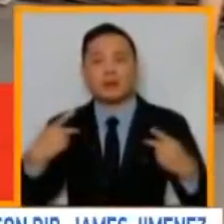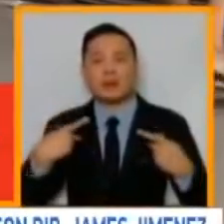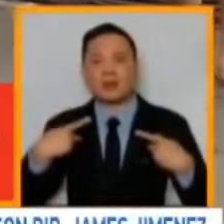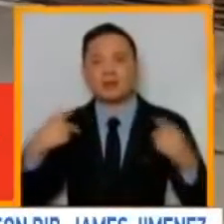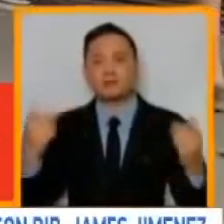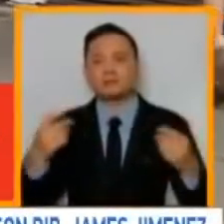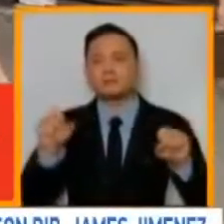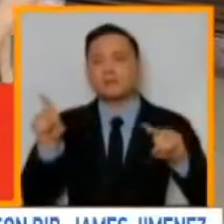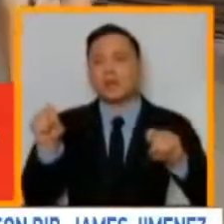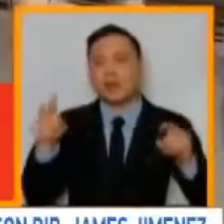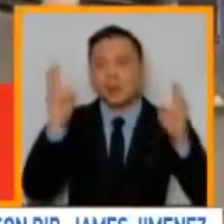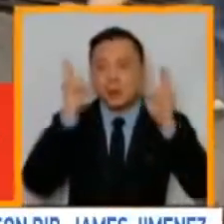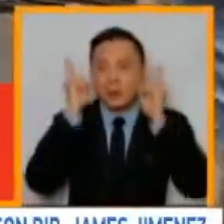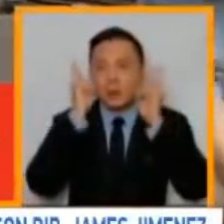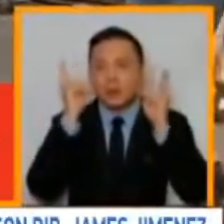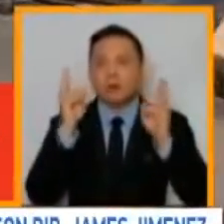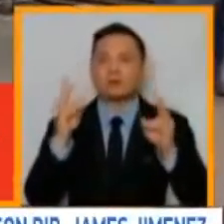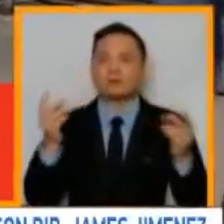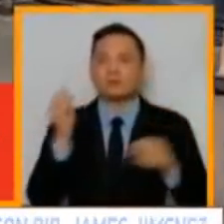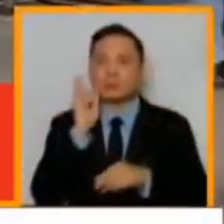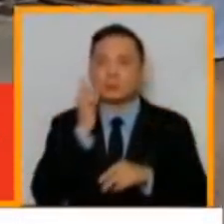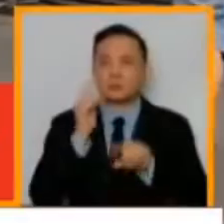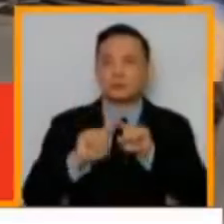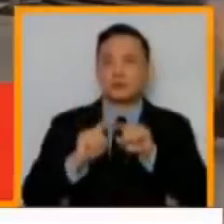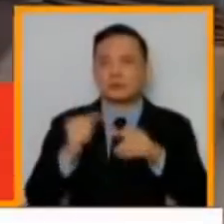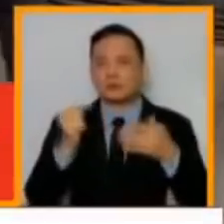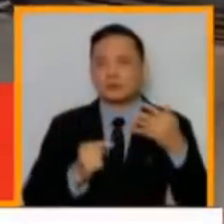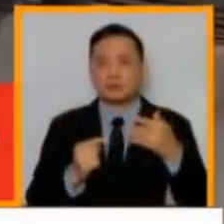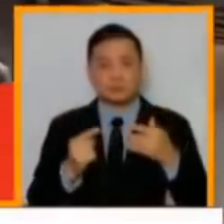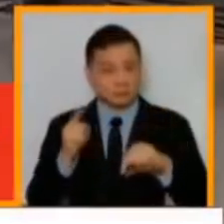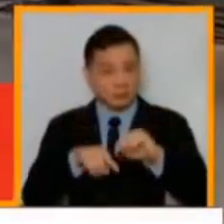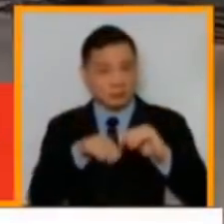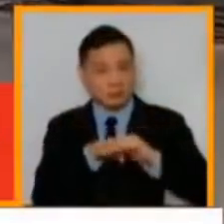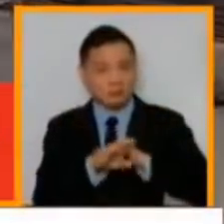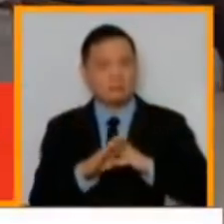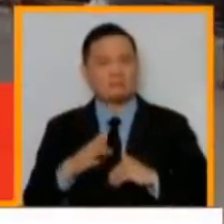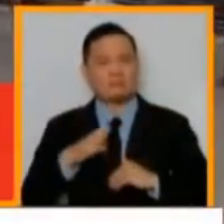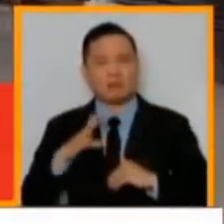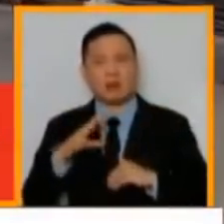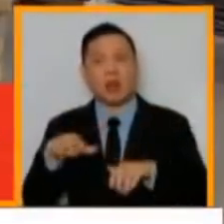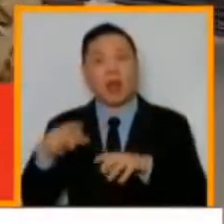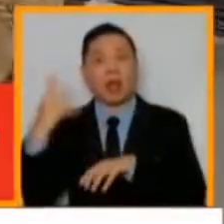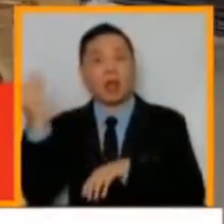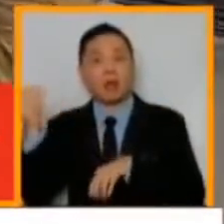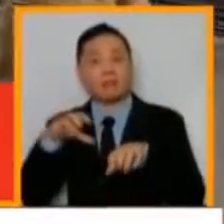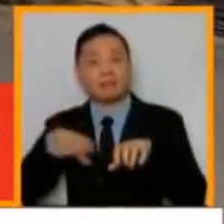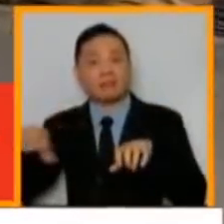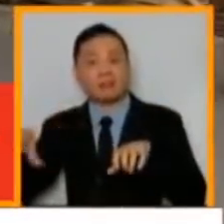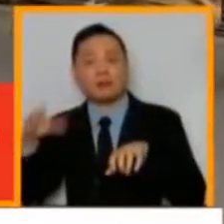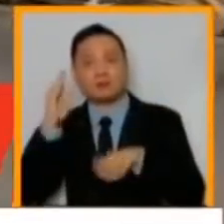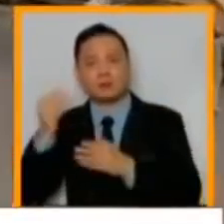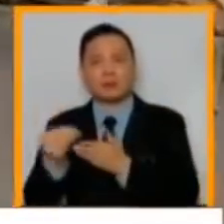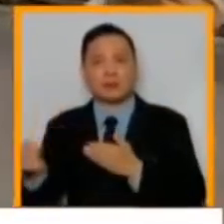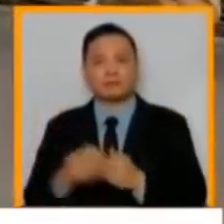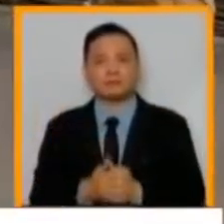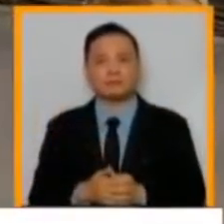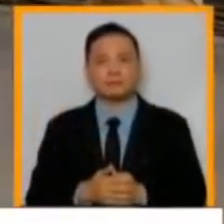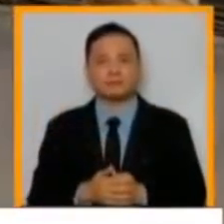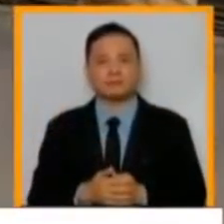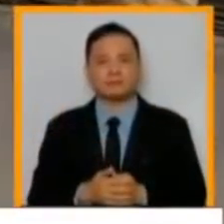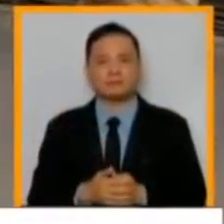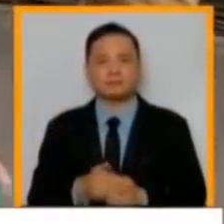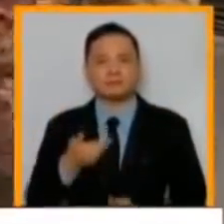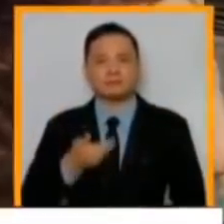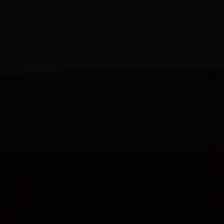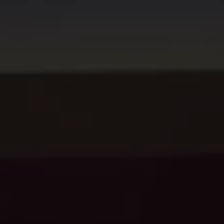hindi pinapapasok, minsan dito na lang daw sila namimili sa labas. Yan ang unang balita dito sa Maynila. Ako po si Darlene Kai, buong puso